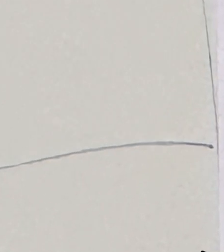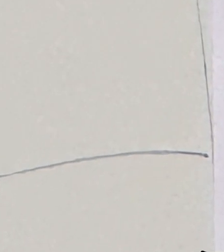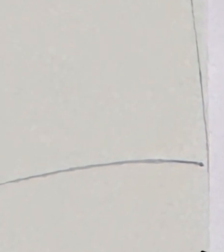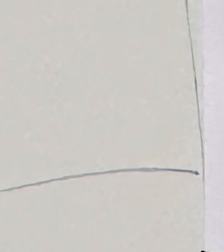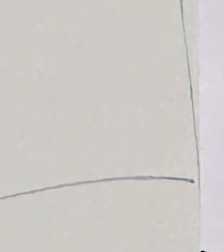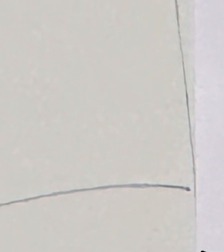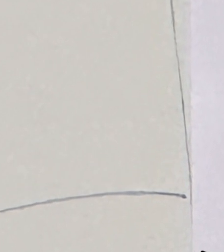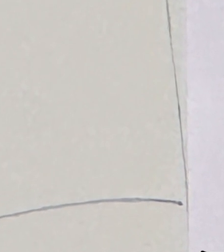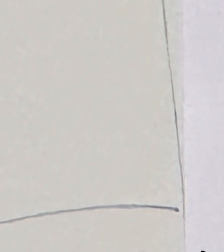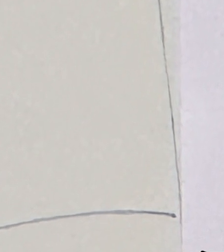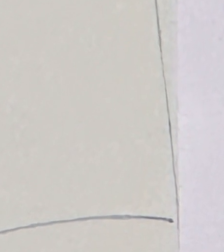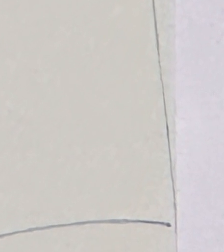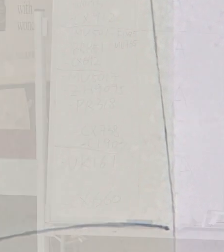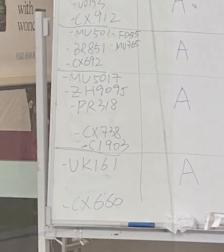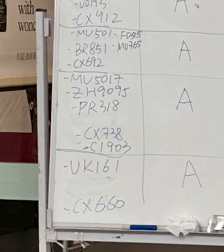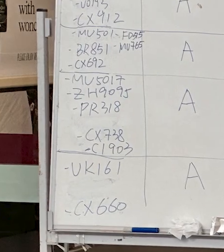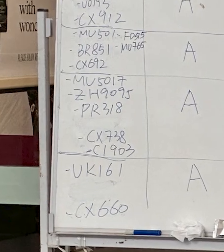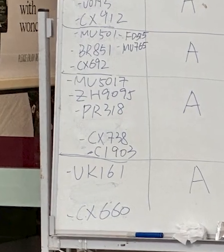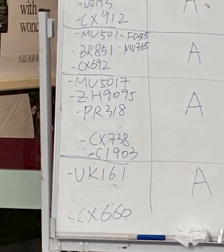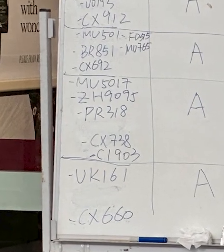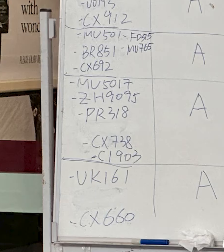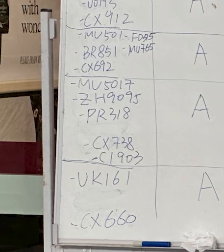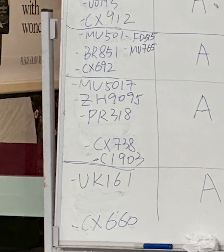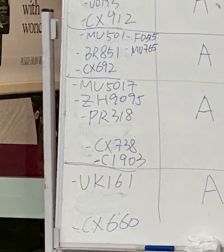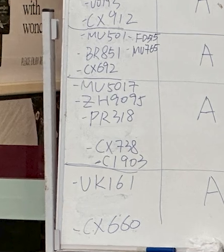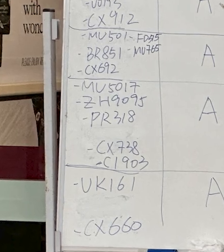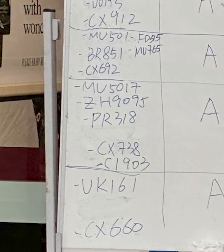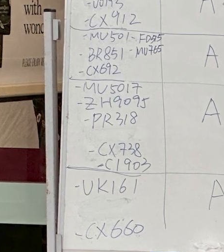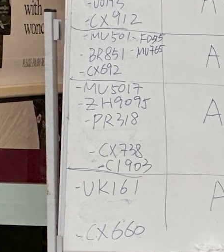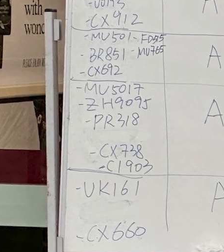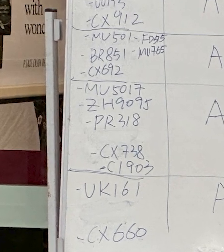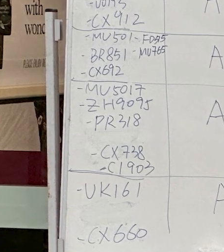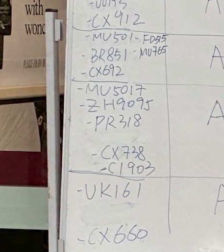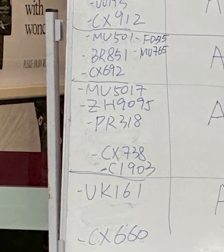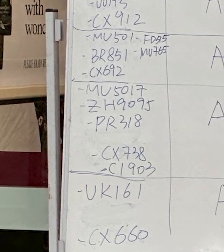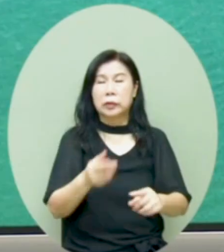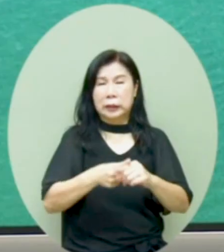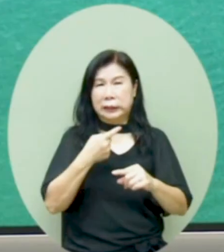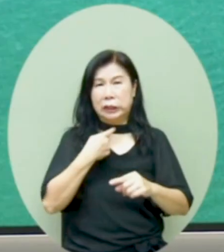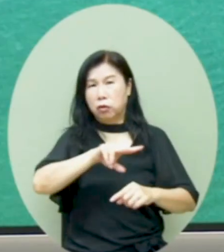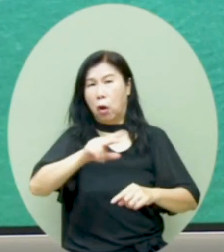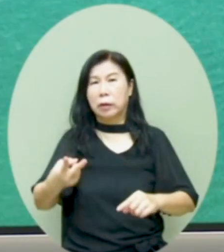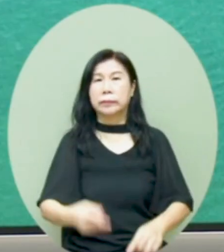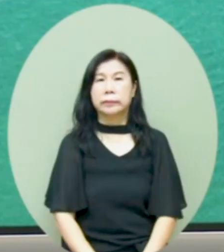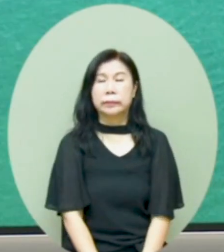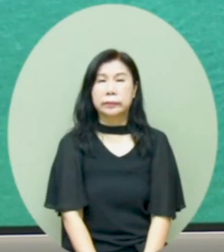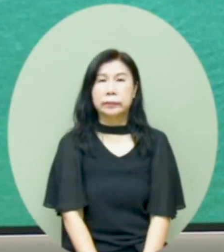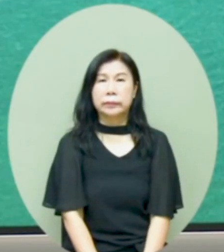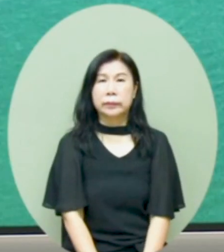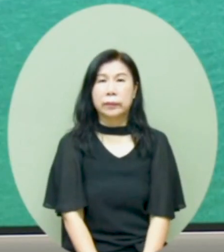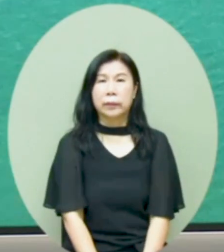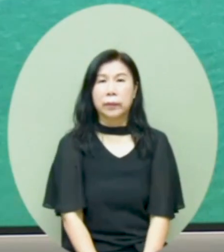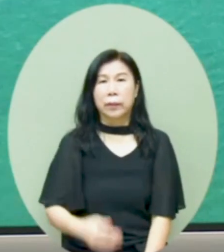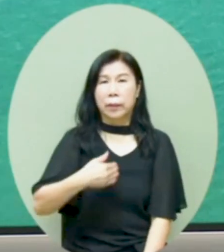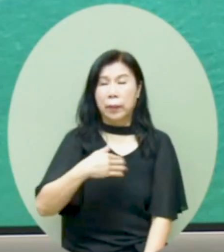长官李家超在星期二出席行会前见记者，表示非常关注事件，指有关情况必须改善。